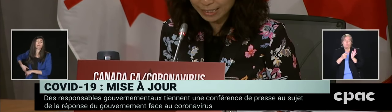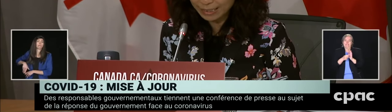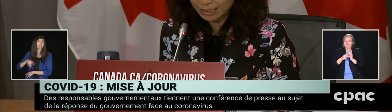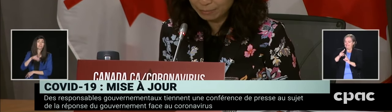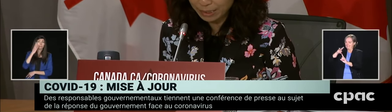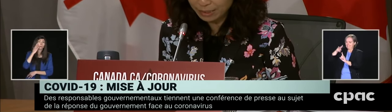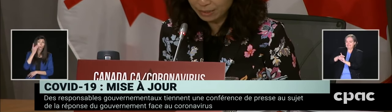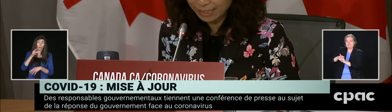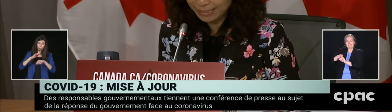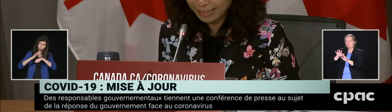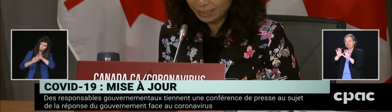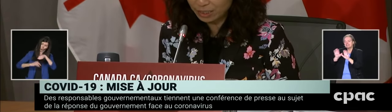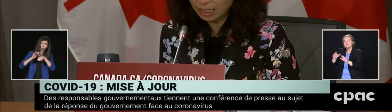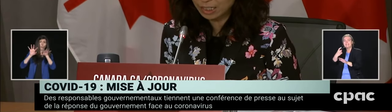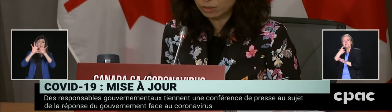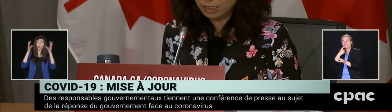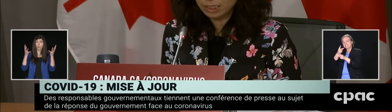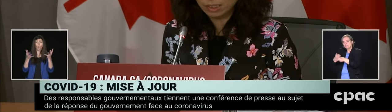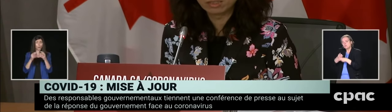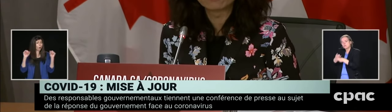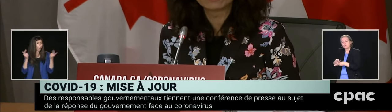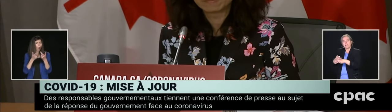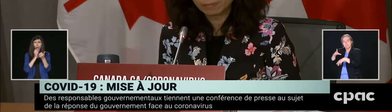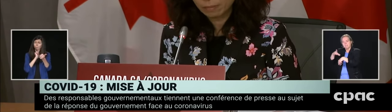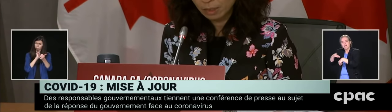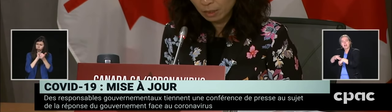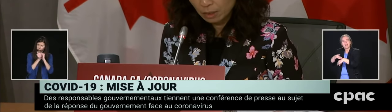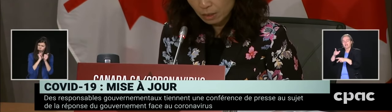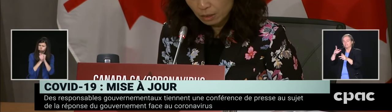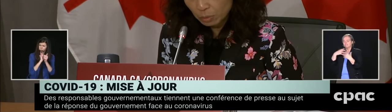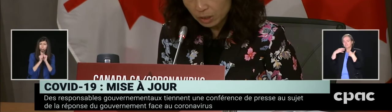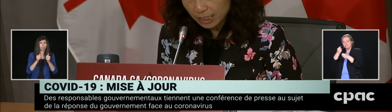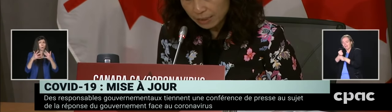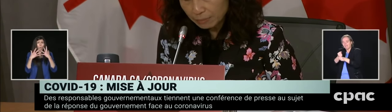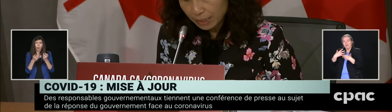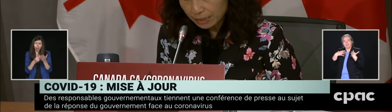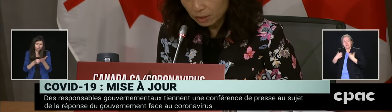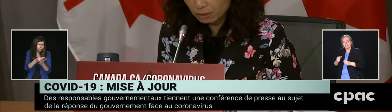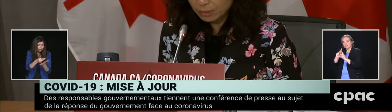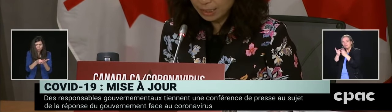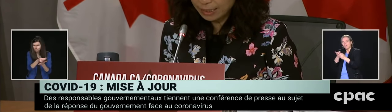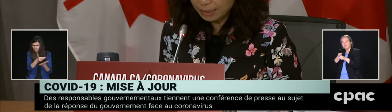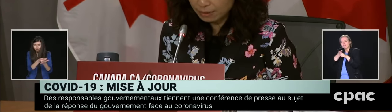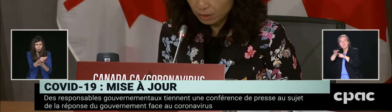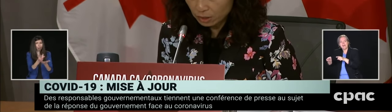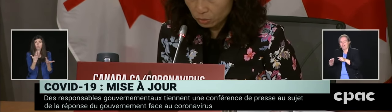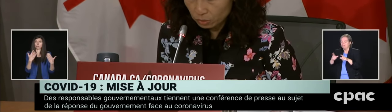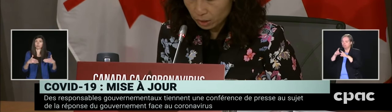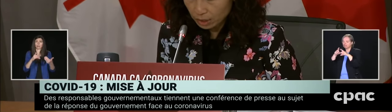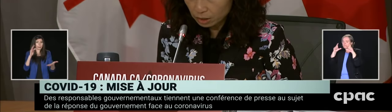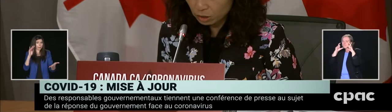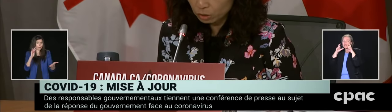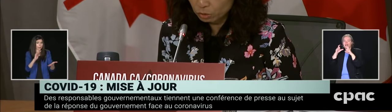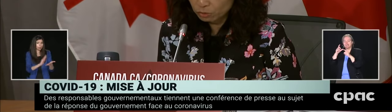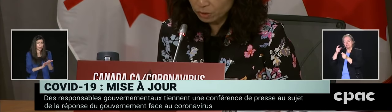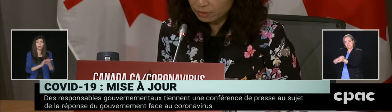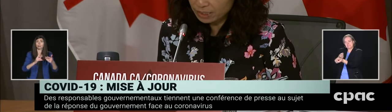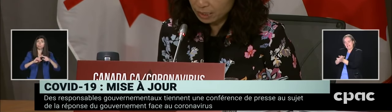soins directs à un patient atteint de la COVID-19. Porter un masque non médical ou